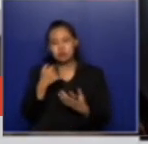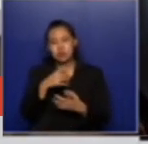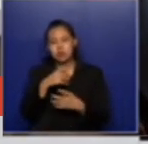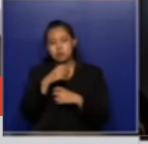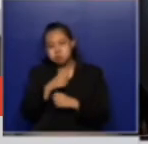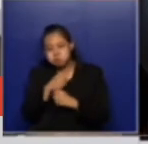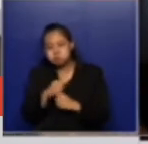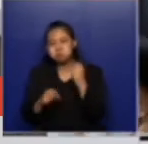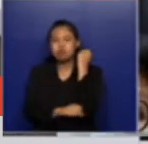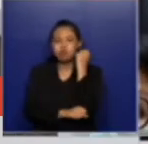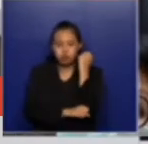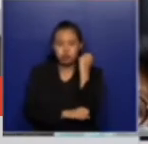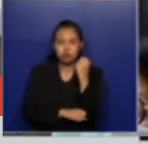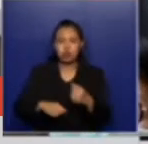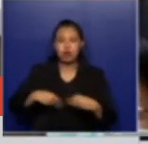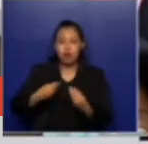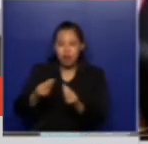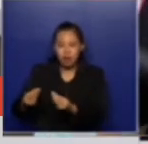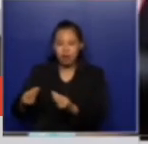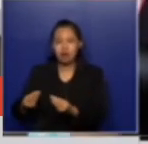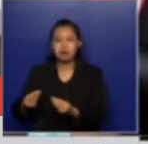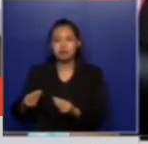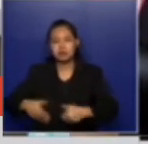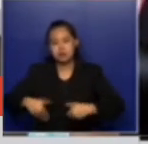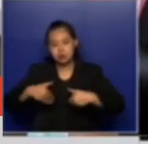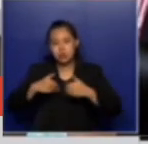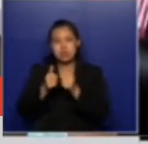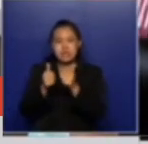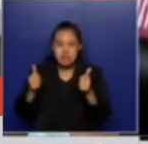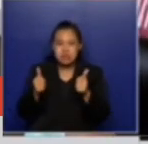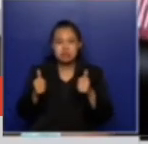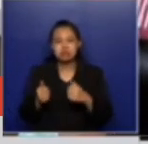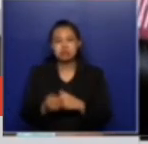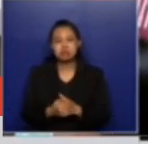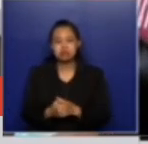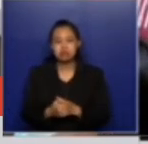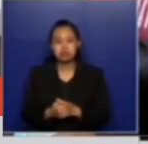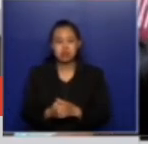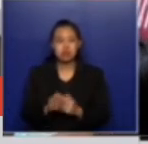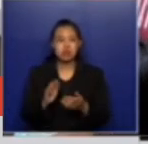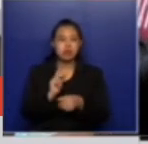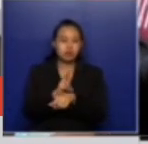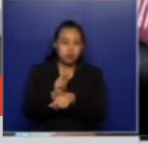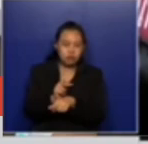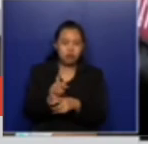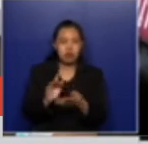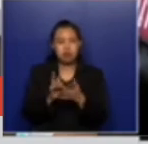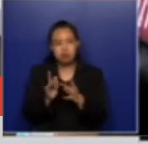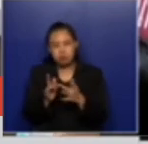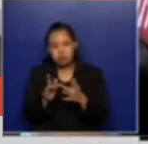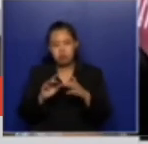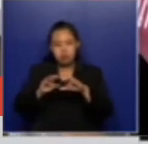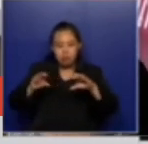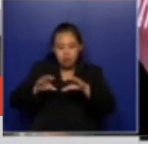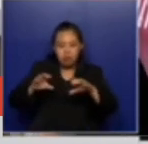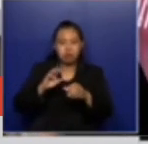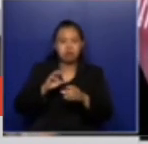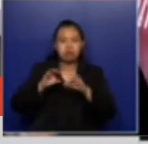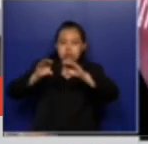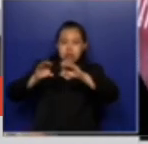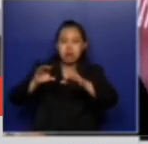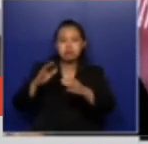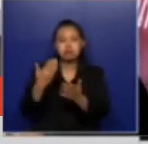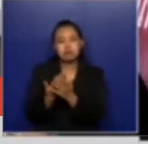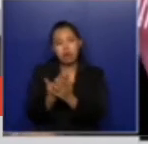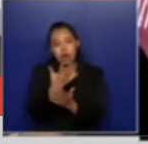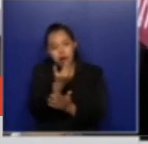ให้อยู่ดีกินดีเด็กนักเรียนที่ถนนออนไลน์ตะเกียบ Wi-Fi ก็จะเอินที่ไหนมาติดอ่ะแล้วเ